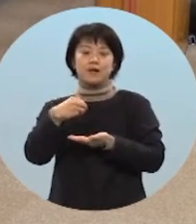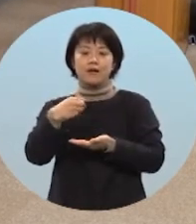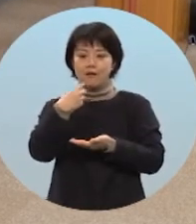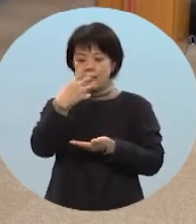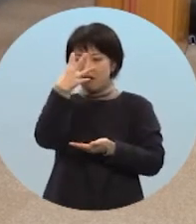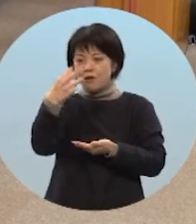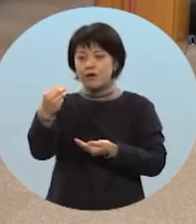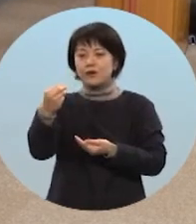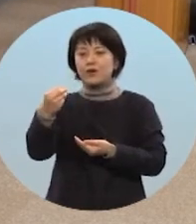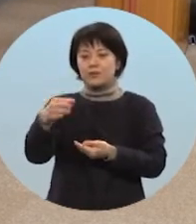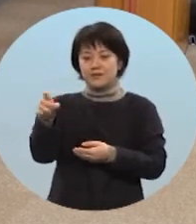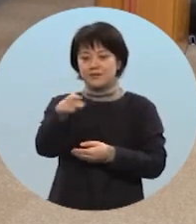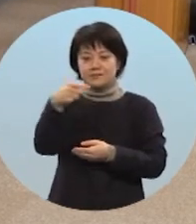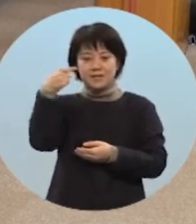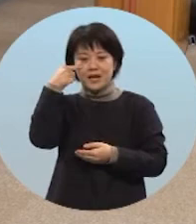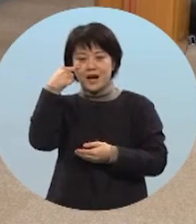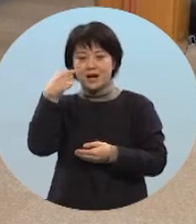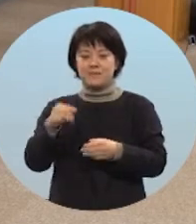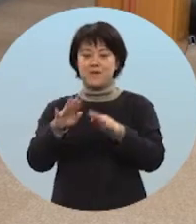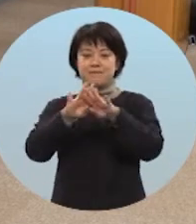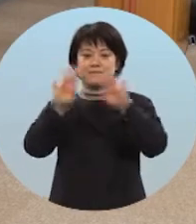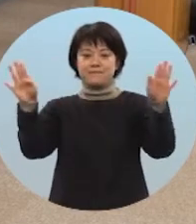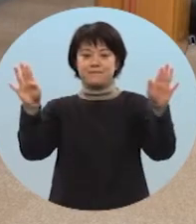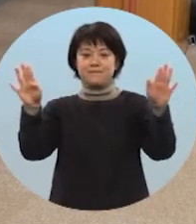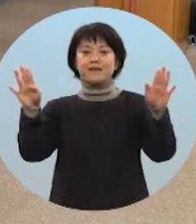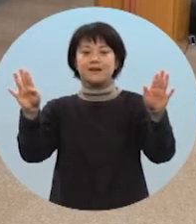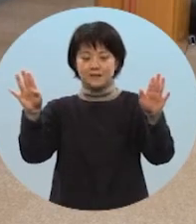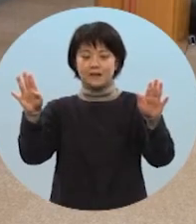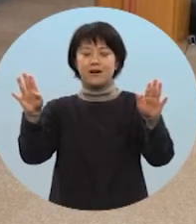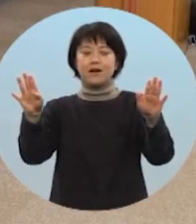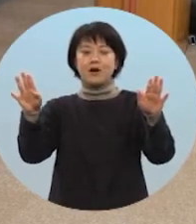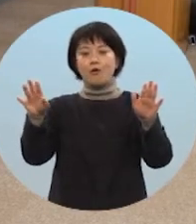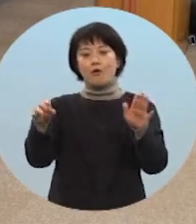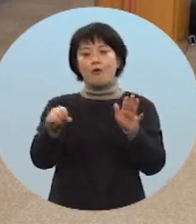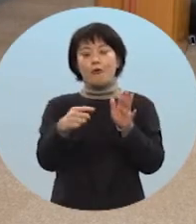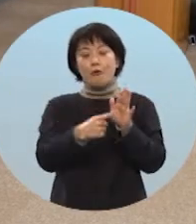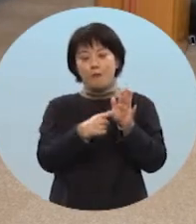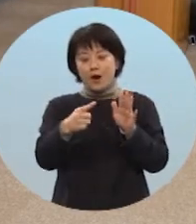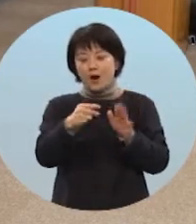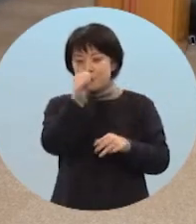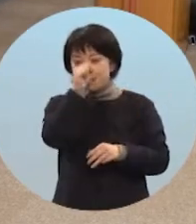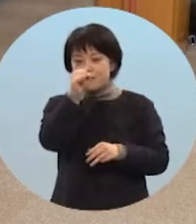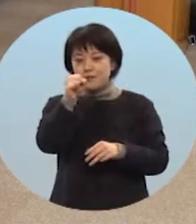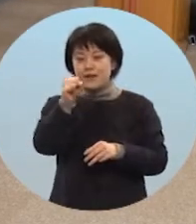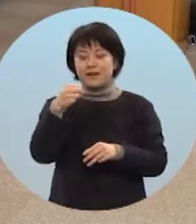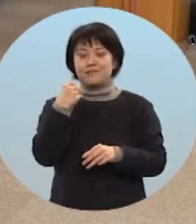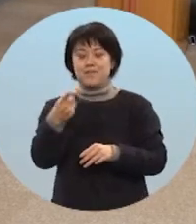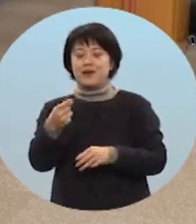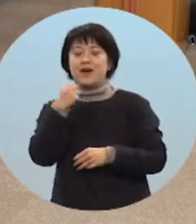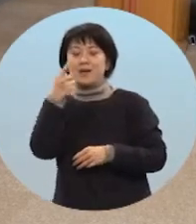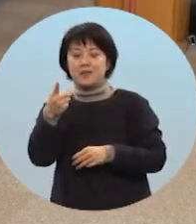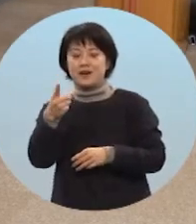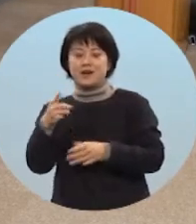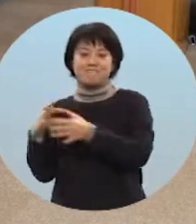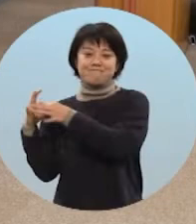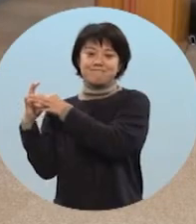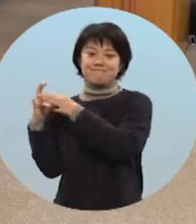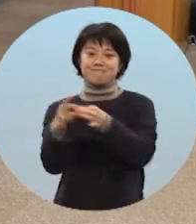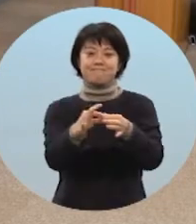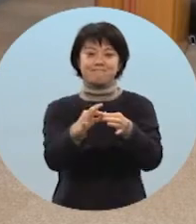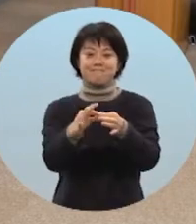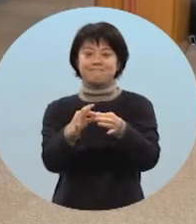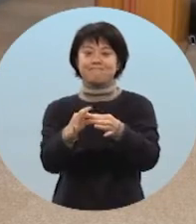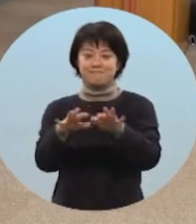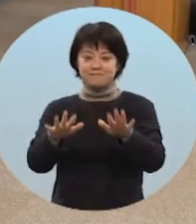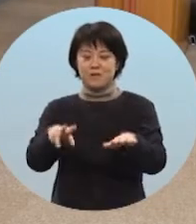を行ったわけなんです。そうするとすごい反響がありましてですね、もう一回もう一回みたいな感じで続いていったら、今もう27